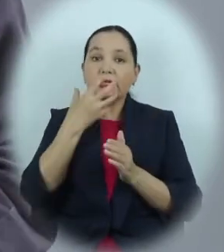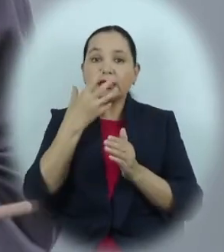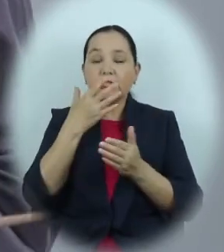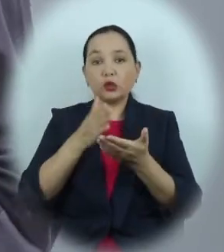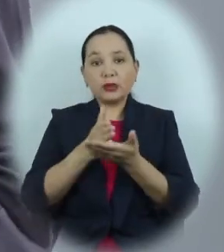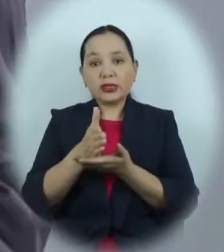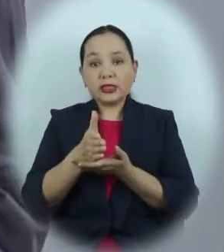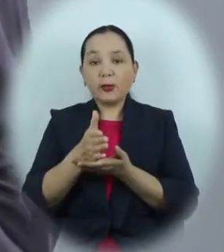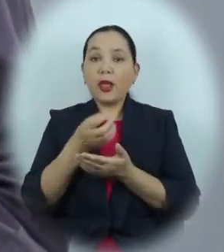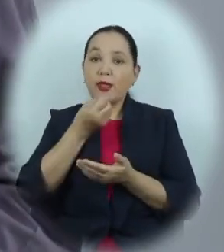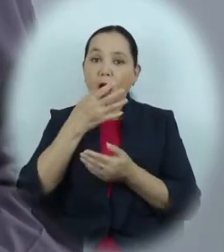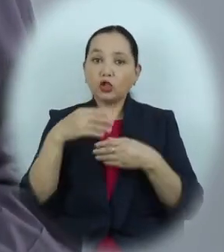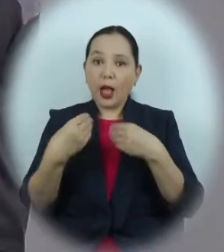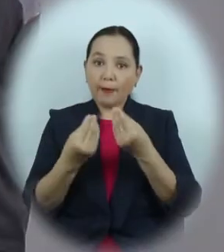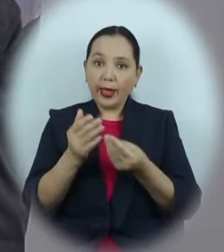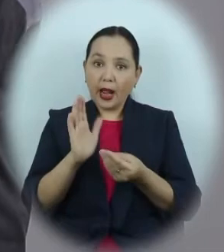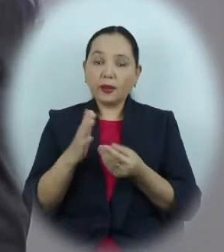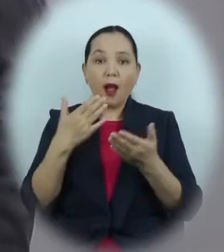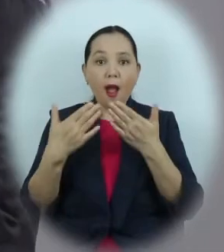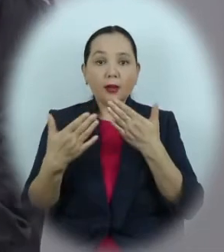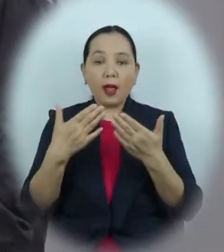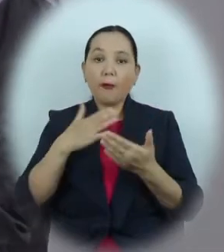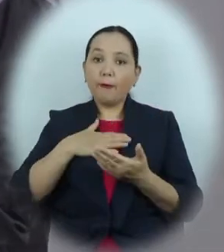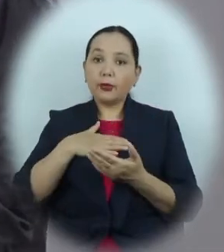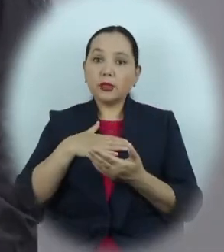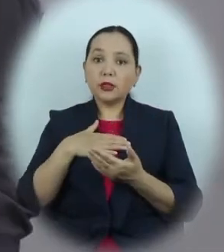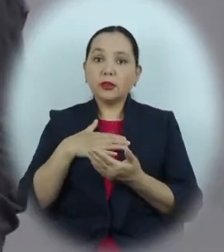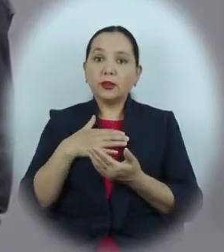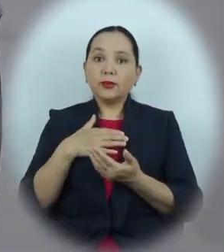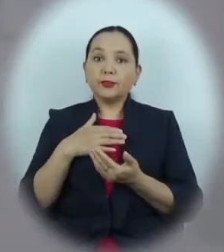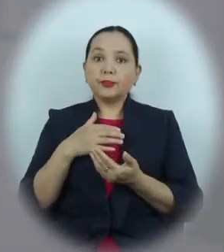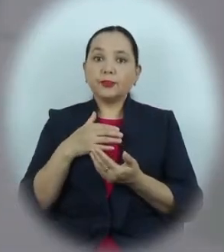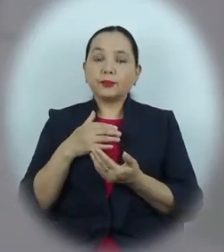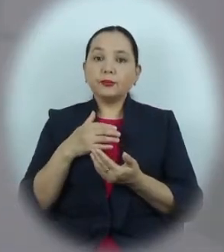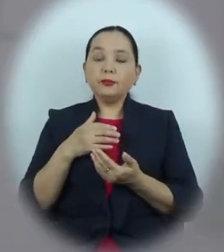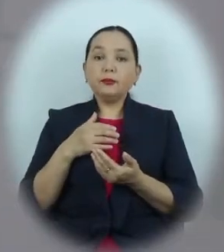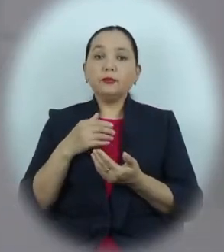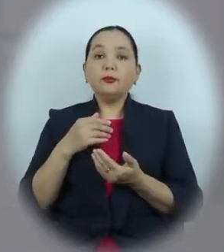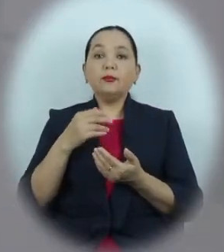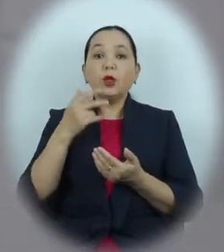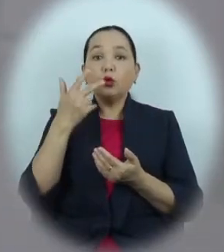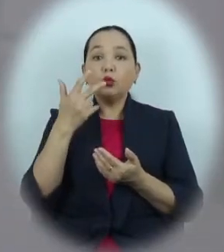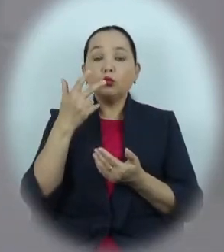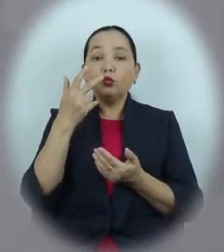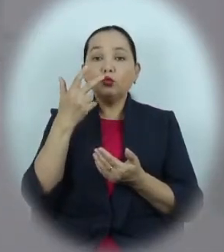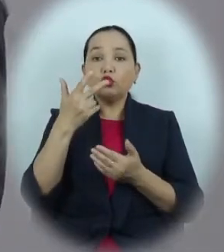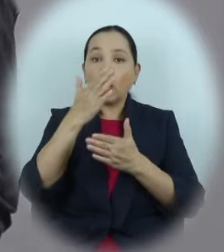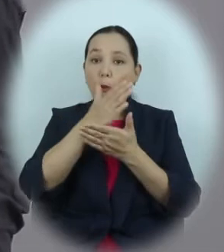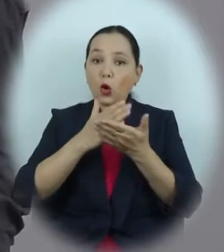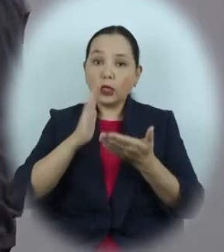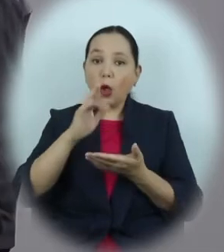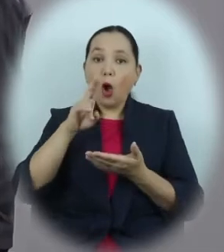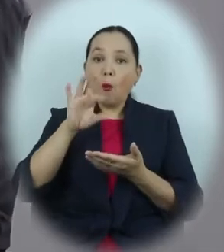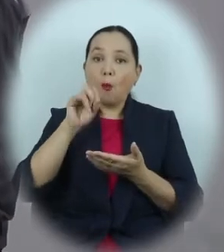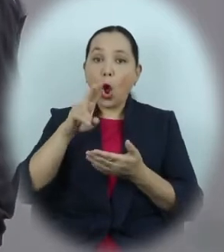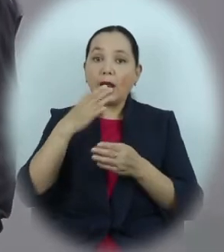isitish tizimini yaxshilab beradi. Agar biz 200 metrda 3 ga bo'ladigan bo'lsak, pol